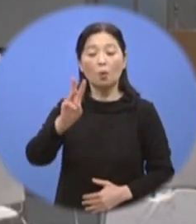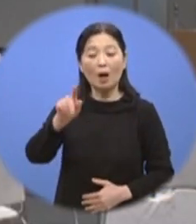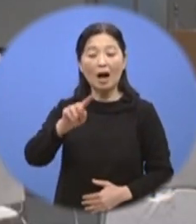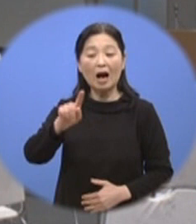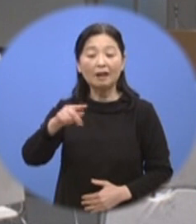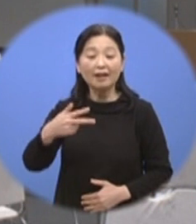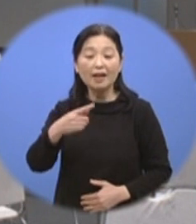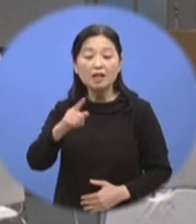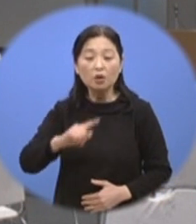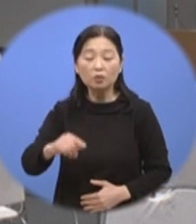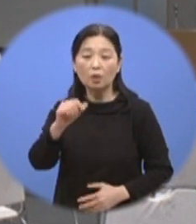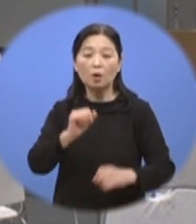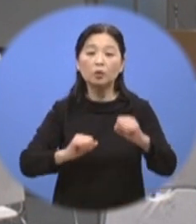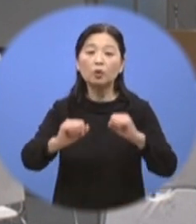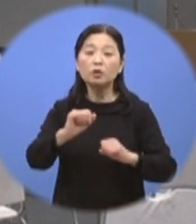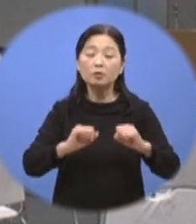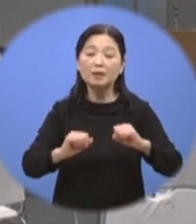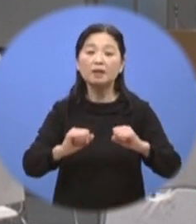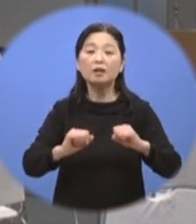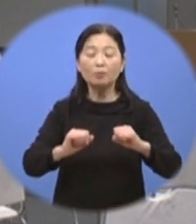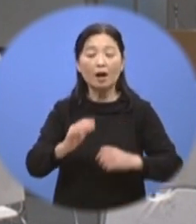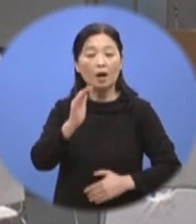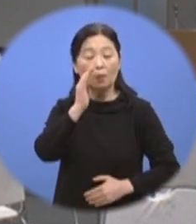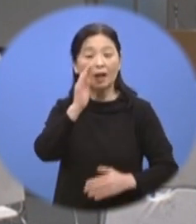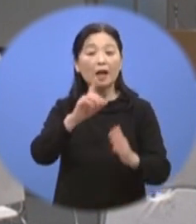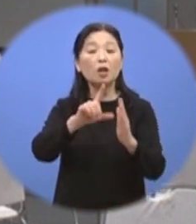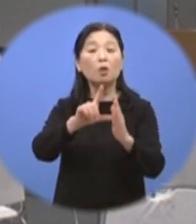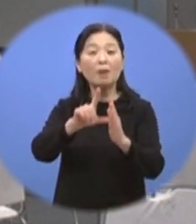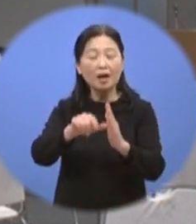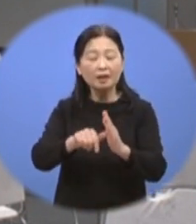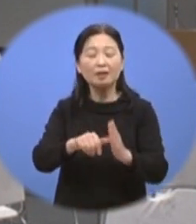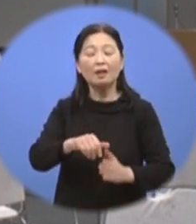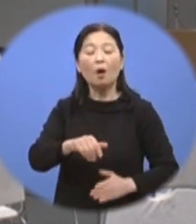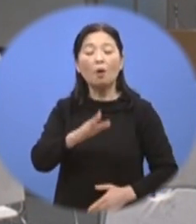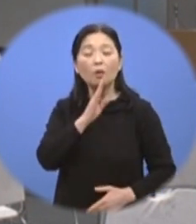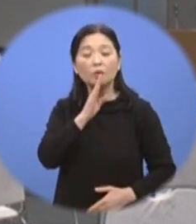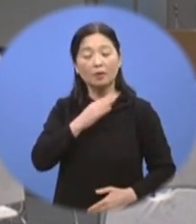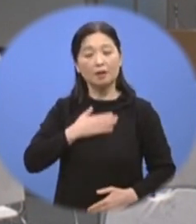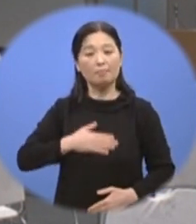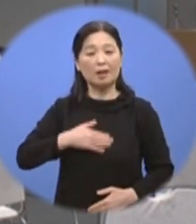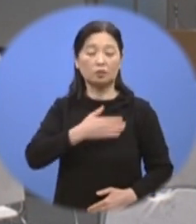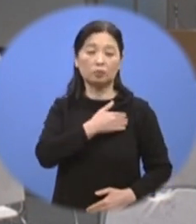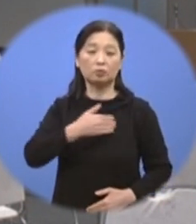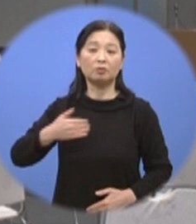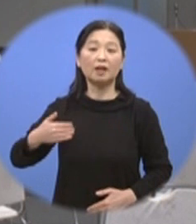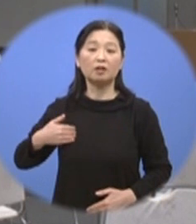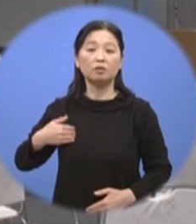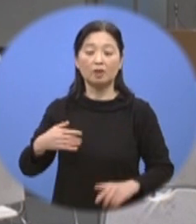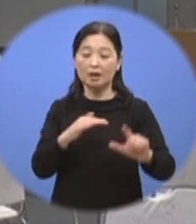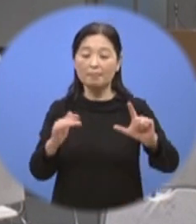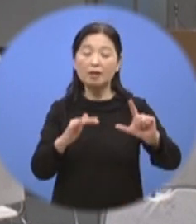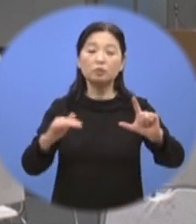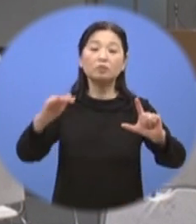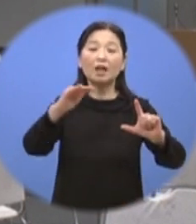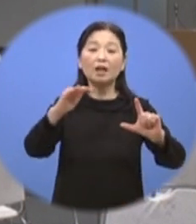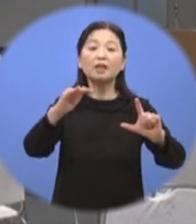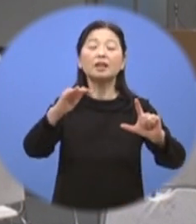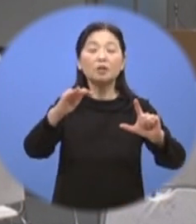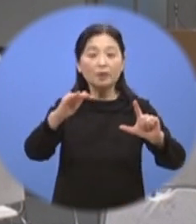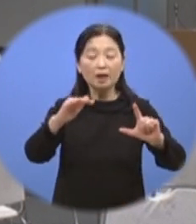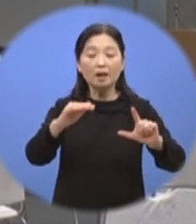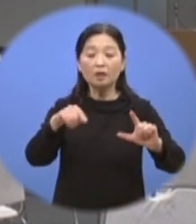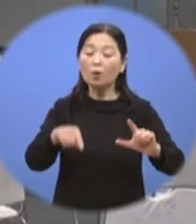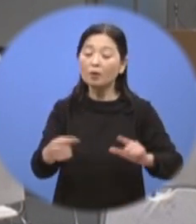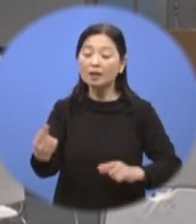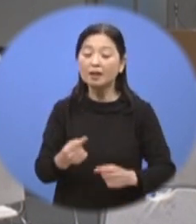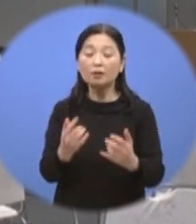ですね非常にあの満足度が高いというかレベルの高い状況でして、僕たちとしてもこの和歌山で開催することでお越しになった皆さん